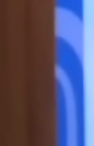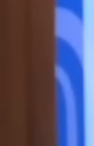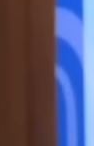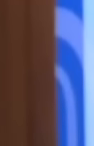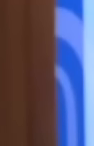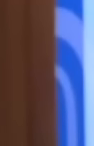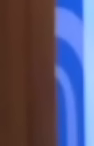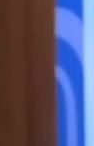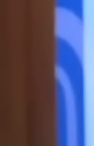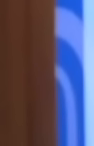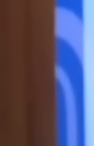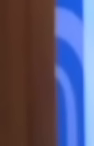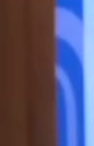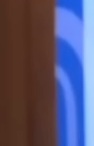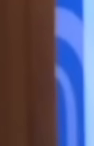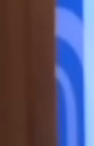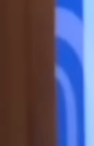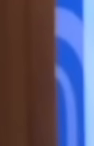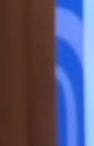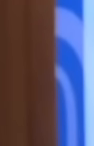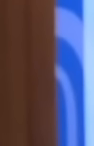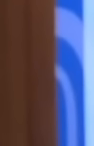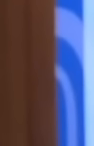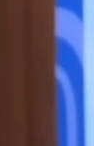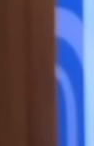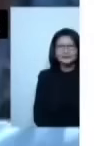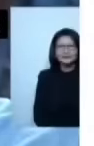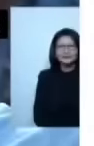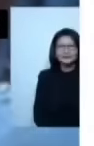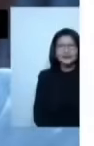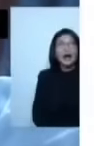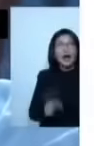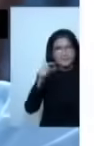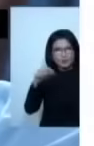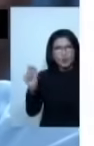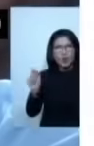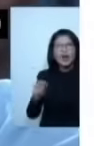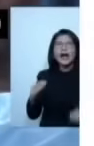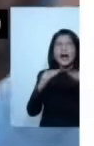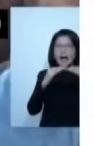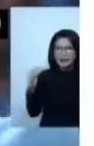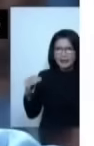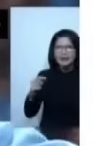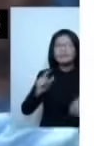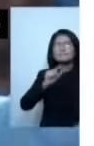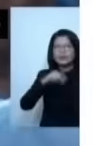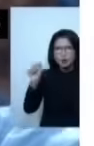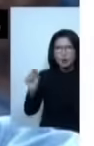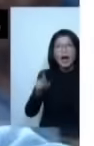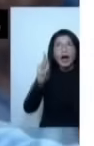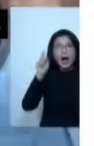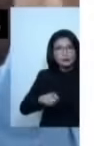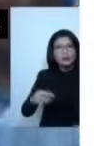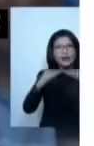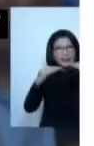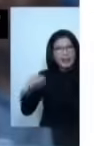pendukung dari Prabowo Gibran di e TKD Jawa Timur ini sangat e banyak ada sekitar ratusan orang yang hadir ikut menyaksikan